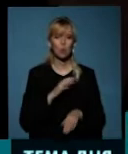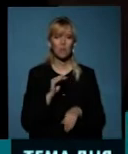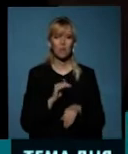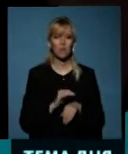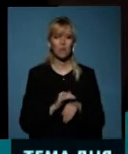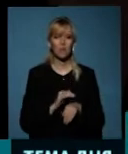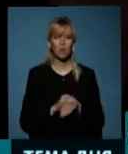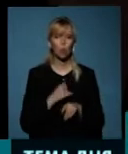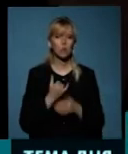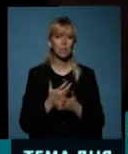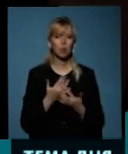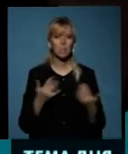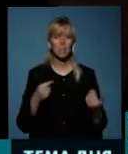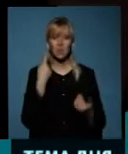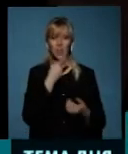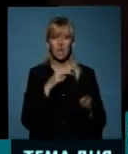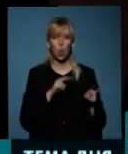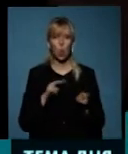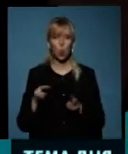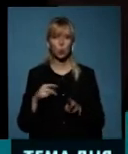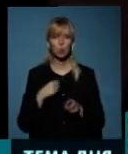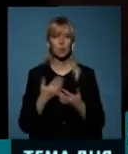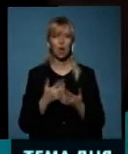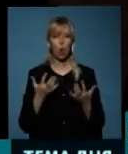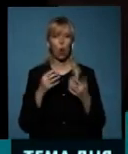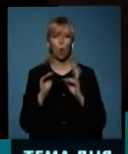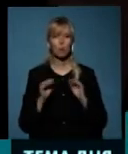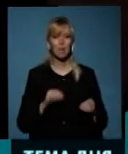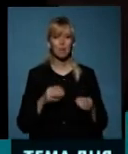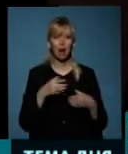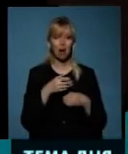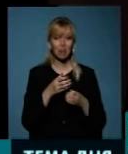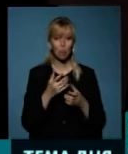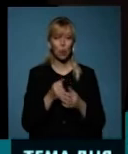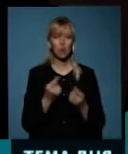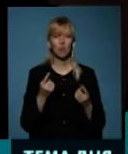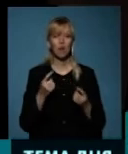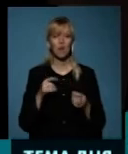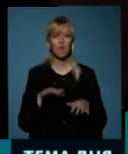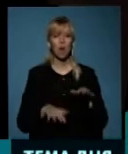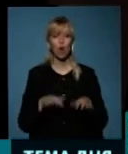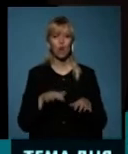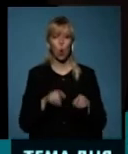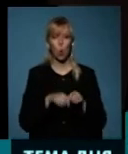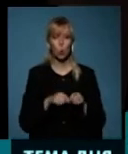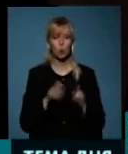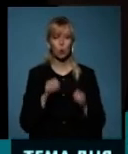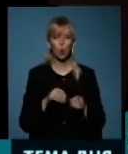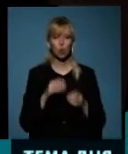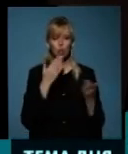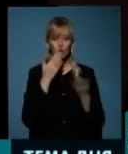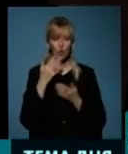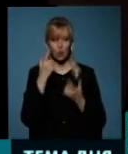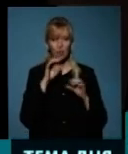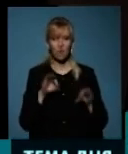що в нас є різні види контролю. У нас є обладнані лабораторії, які здійснюють і габаритно-ваговий контроль, і можемо зчитувати